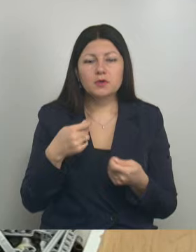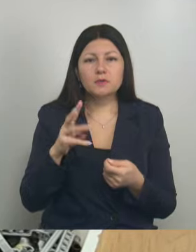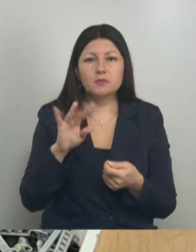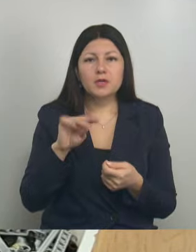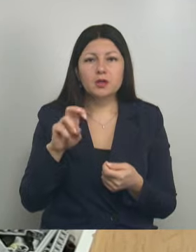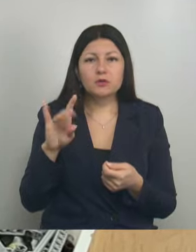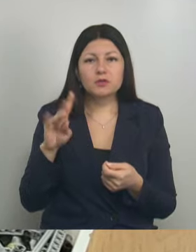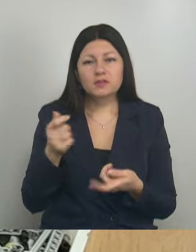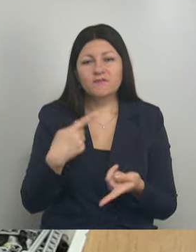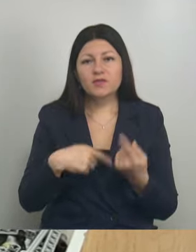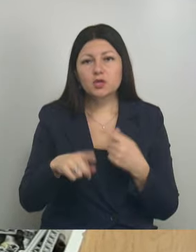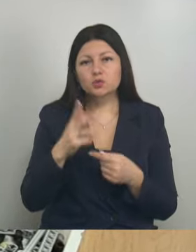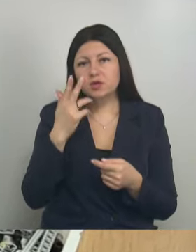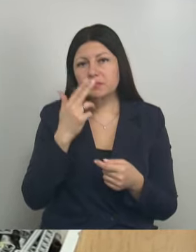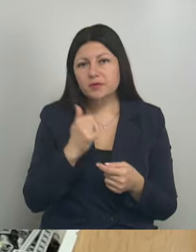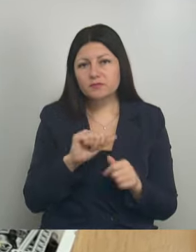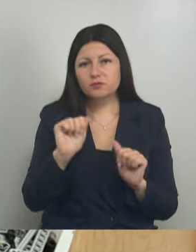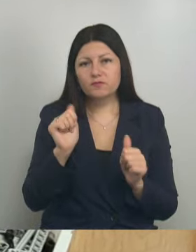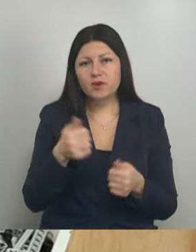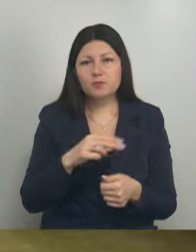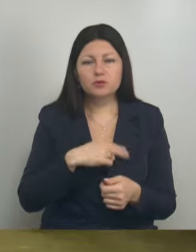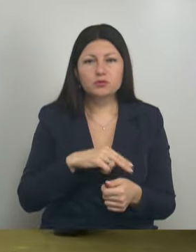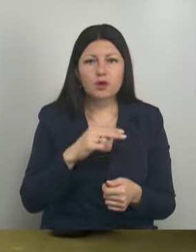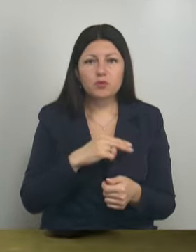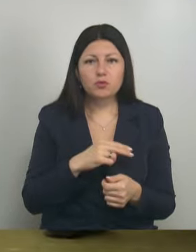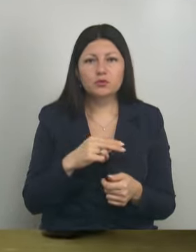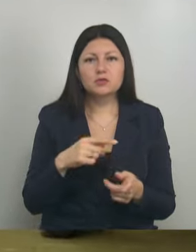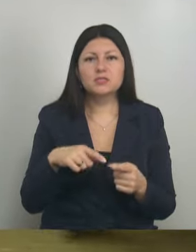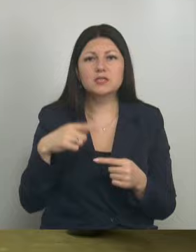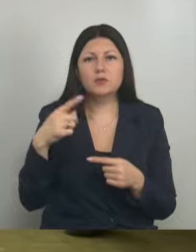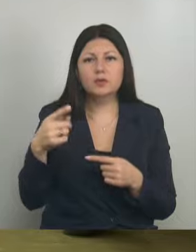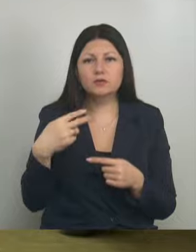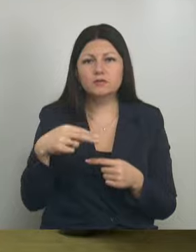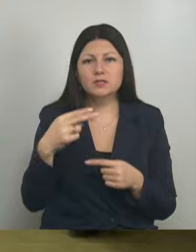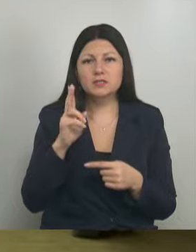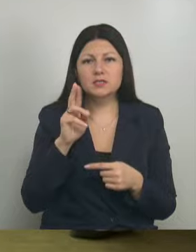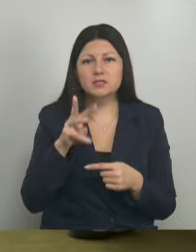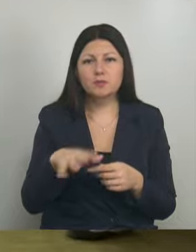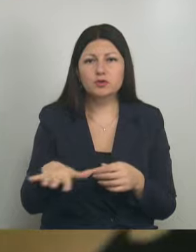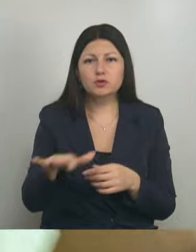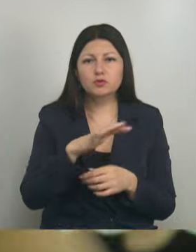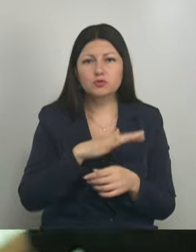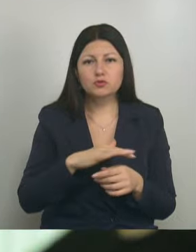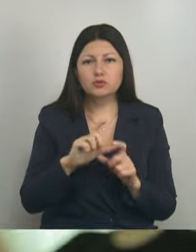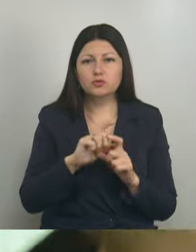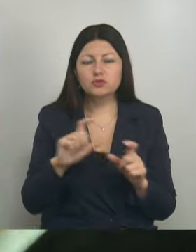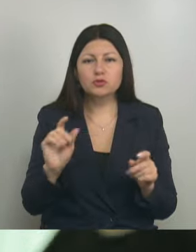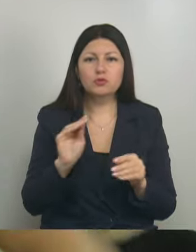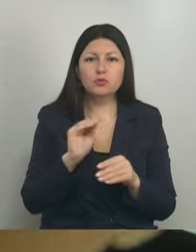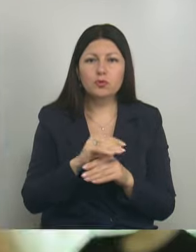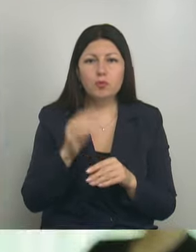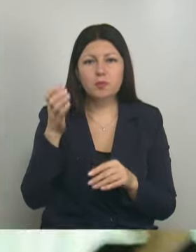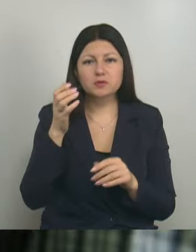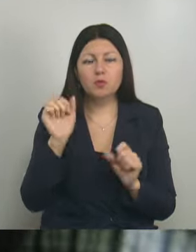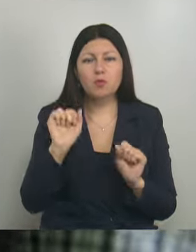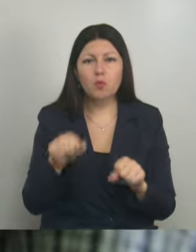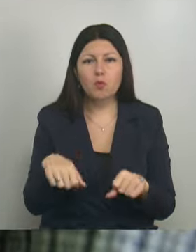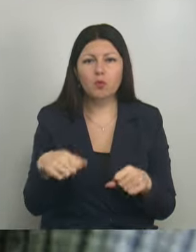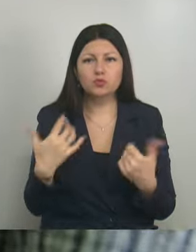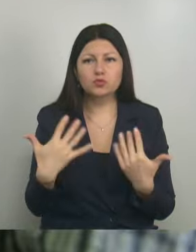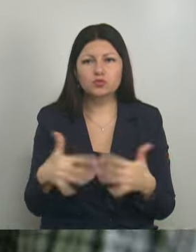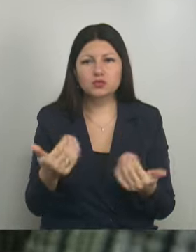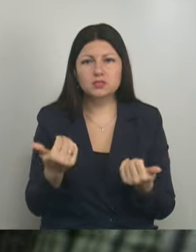Мелехина, вернуться к привычному формату работы за пределами 20-километровой зоны учреждения доп. Образования могут уже